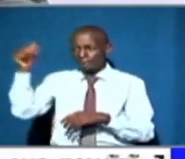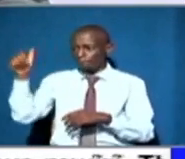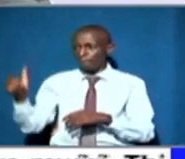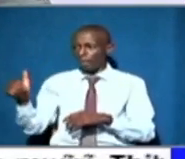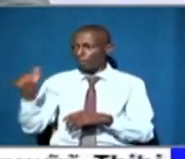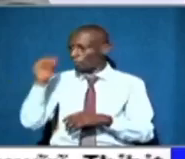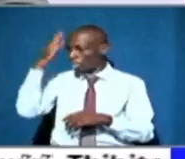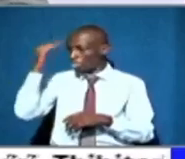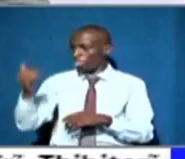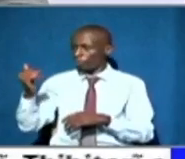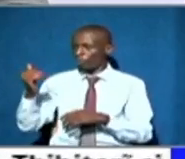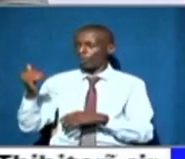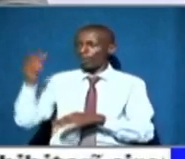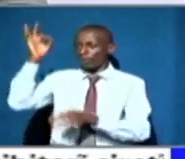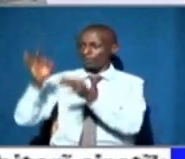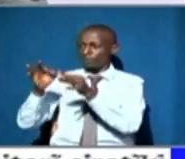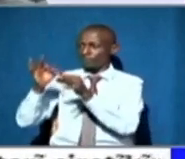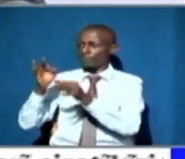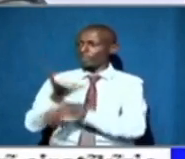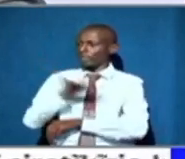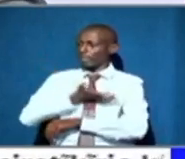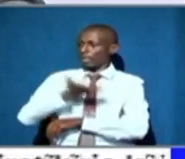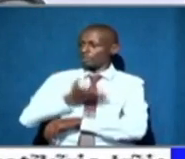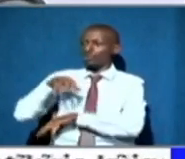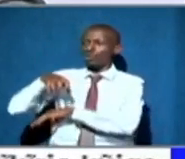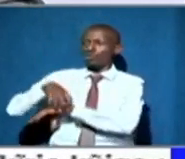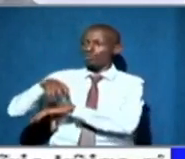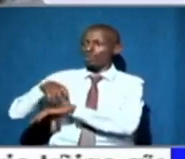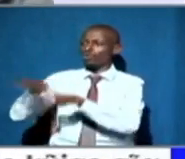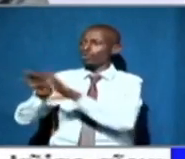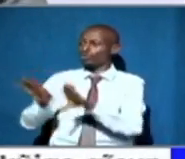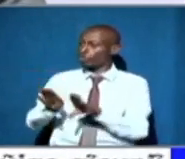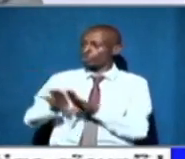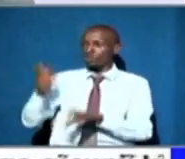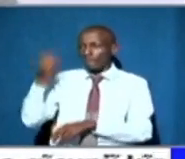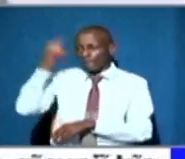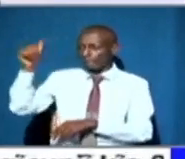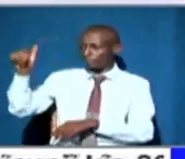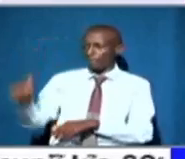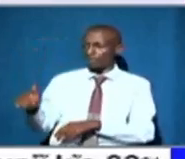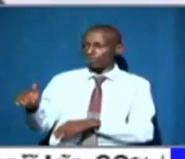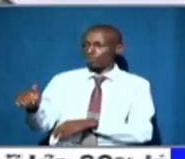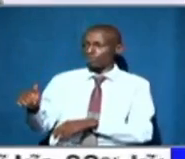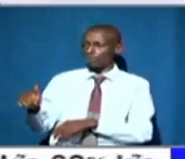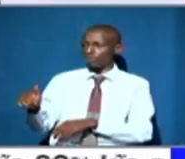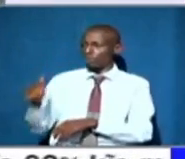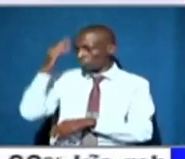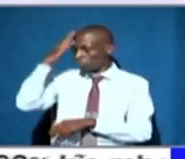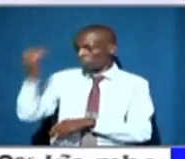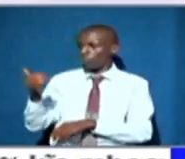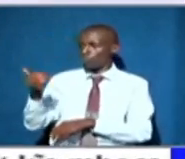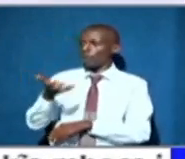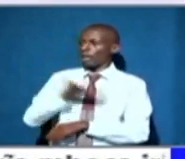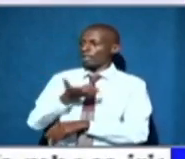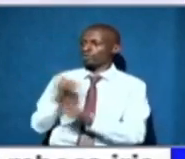gitumikia interfaith council ehige mithigiti he mundu utara understand ona hanini interfaith council ino no